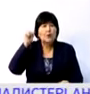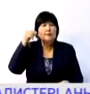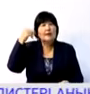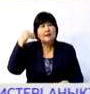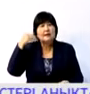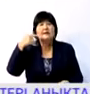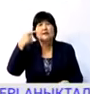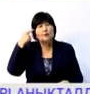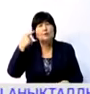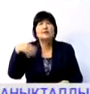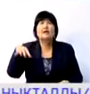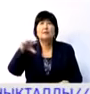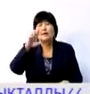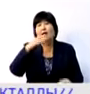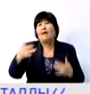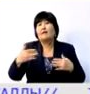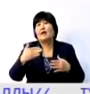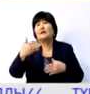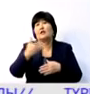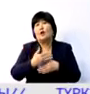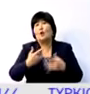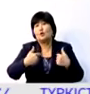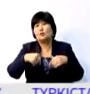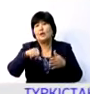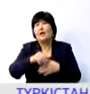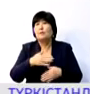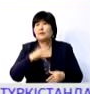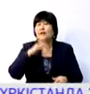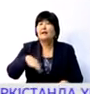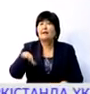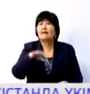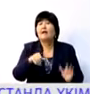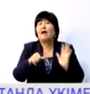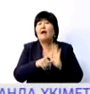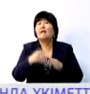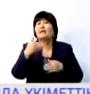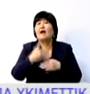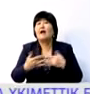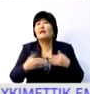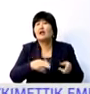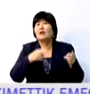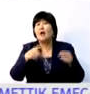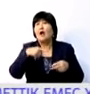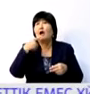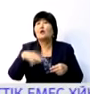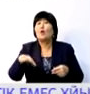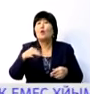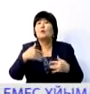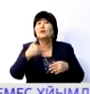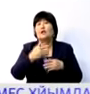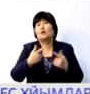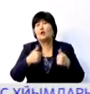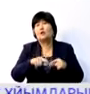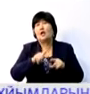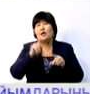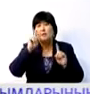және Өзбекстан мемлекеттерінің театр ұжымдары қатысты. Біздің елімізден 6 театр барды. Айтулы шарада облыстық театрдың ұжымы